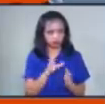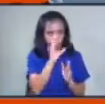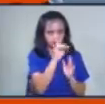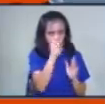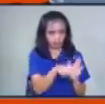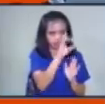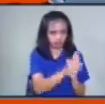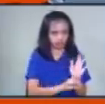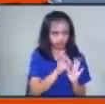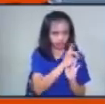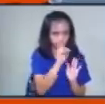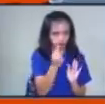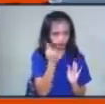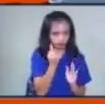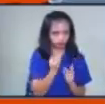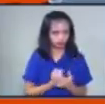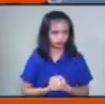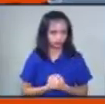lang dapat sana.